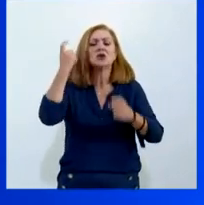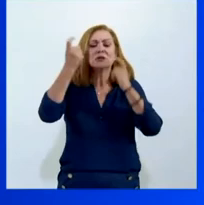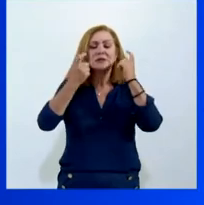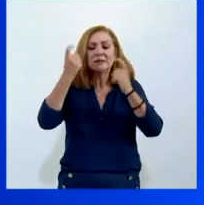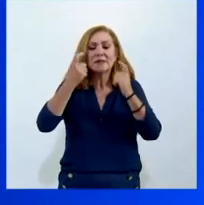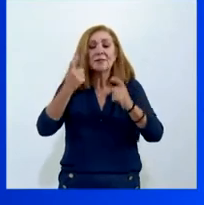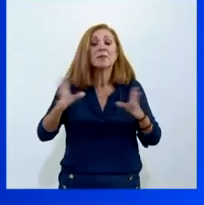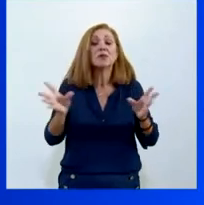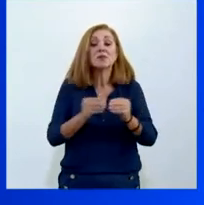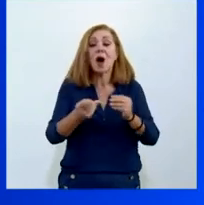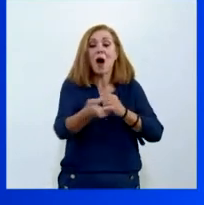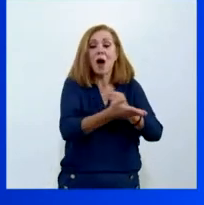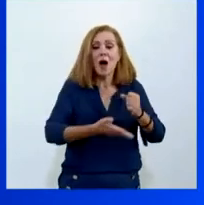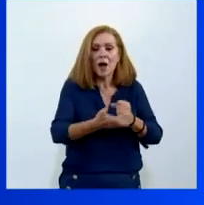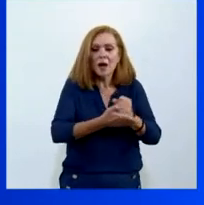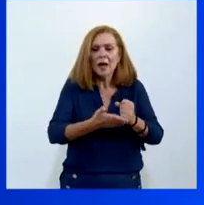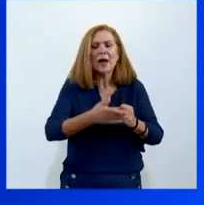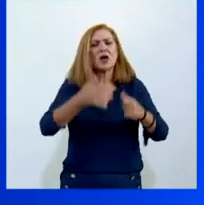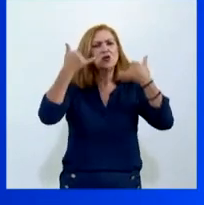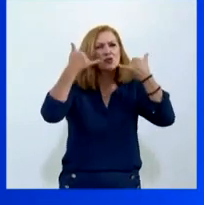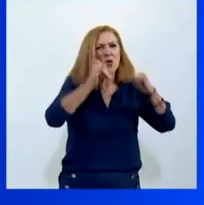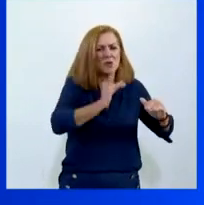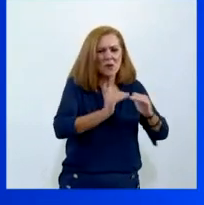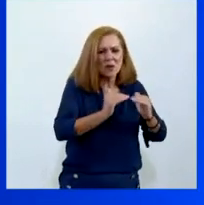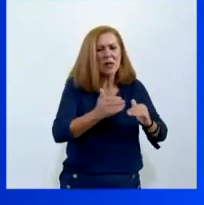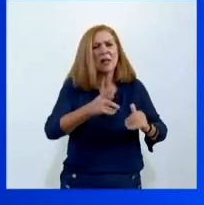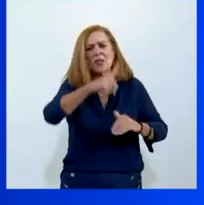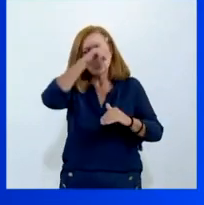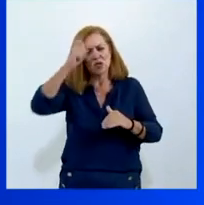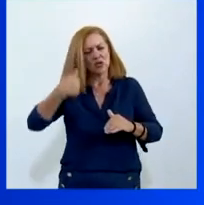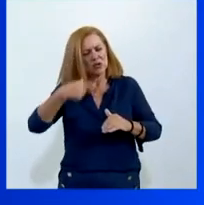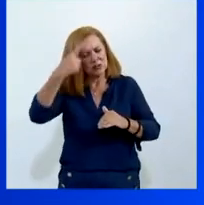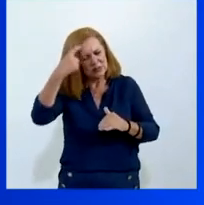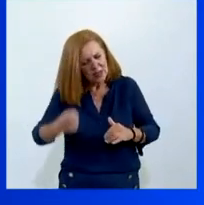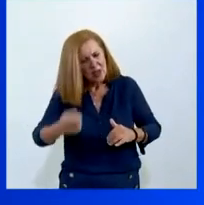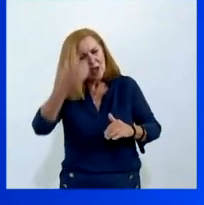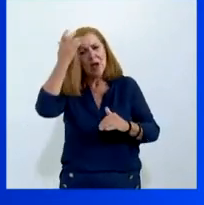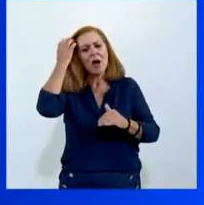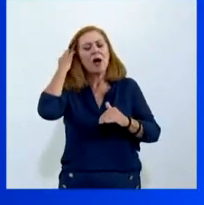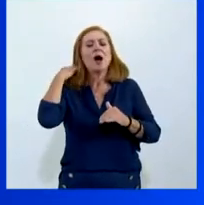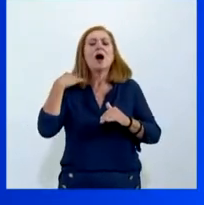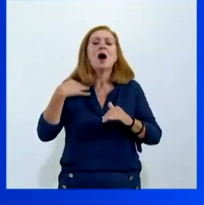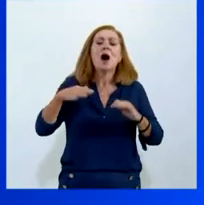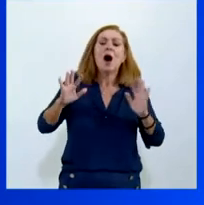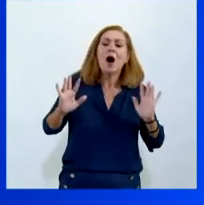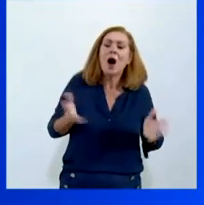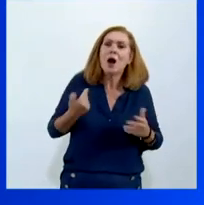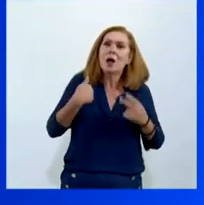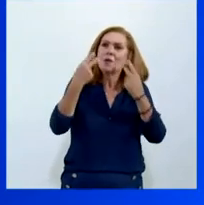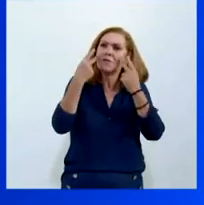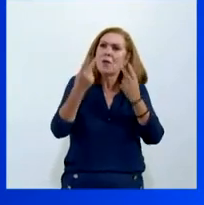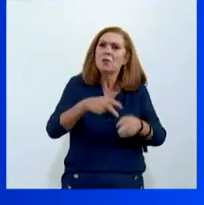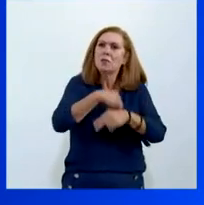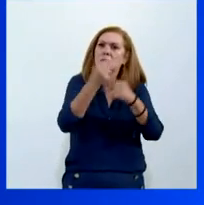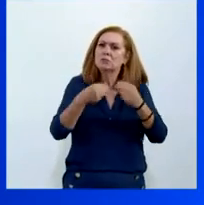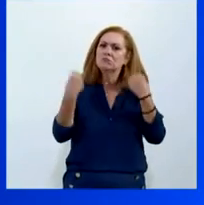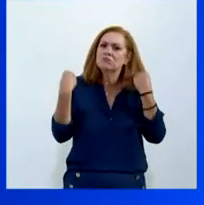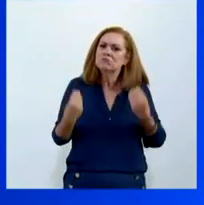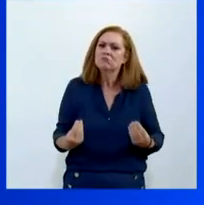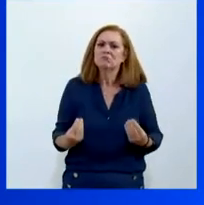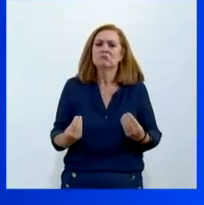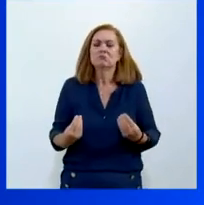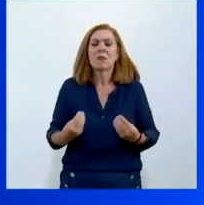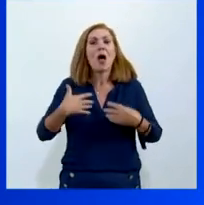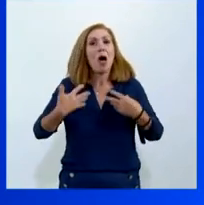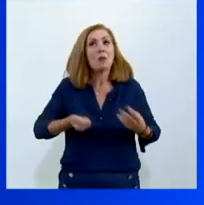Πρωτογενής τομέας, ξέρω τις δυσκολίες, αλλά από την άλλη τα στοιχεία δείχνουν ότι έχουμε καλές επιδόσεις. Έχουμε πολύ